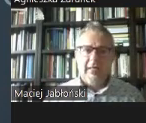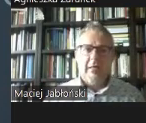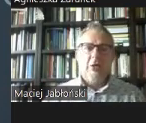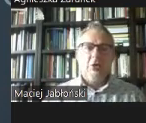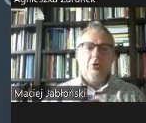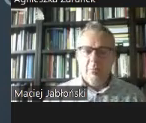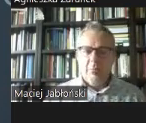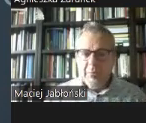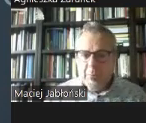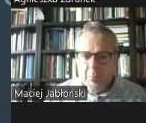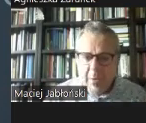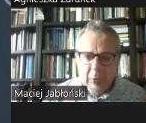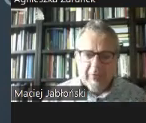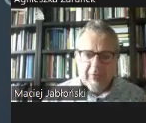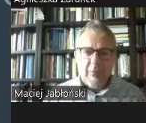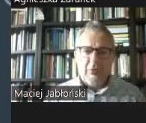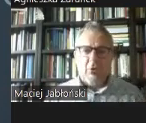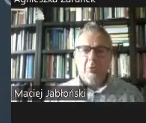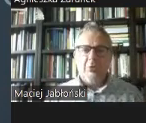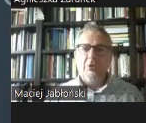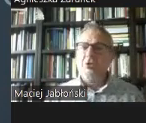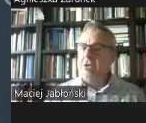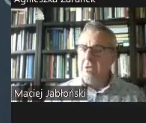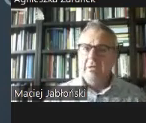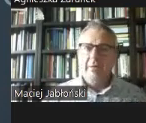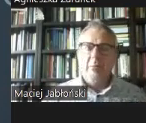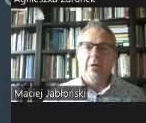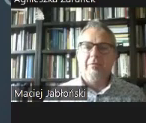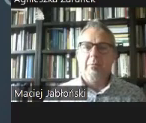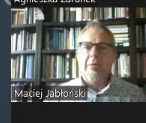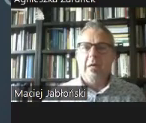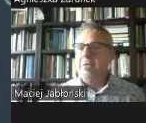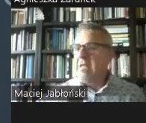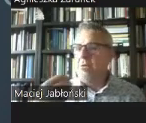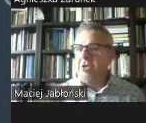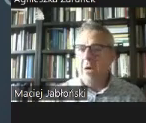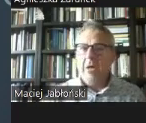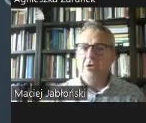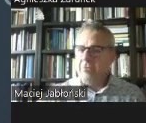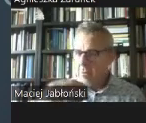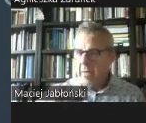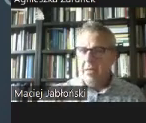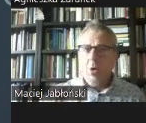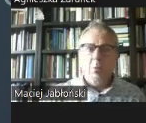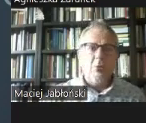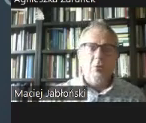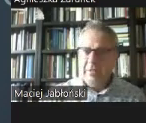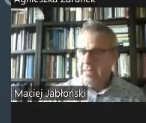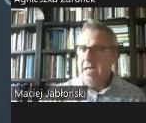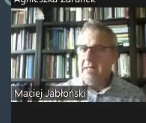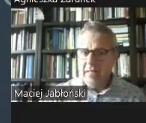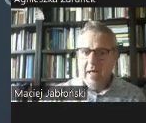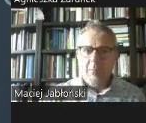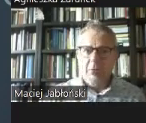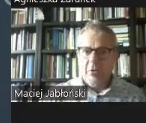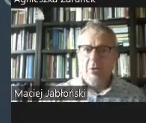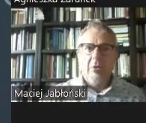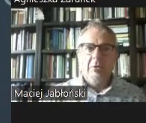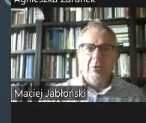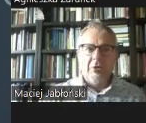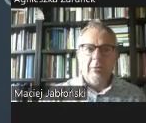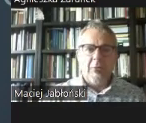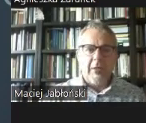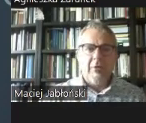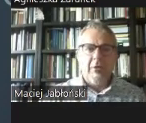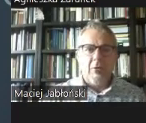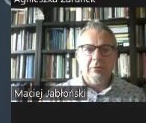tak dalej. Czy my potrafimy to robić i czy potrafimy jakby temu działać? Z formalnego punktu widzenia tak, bo